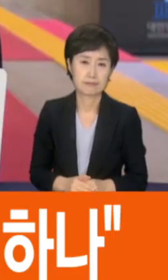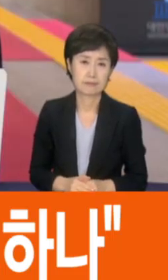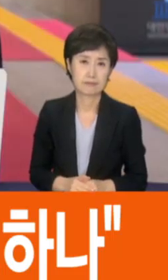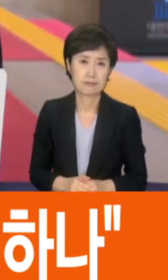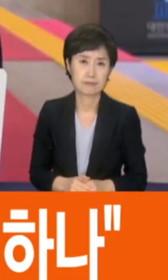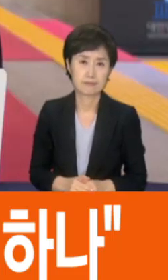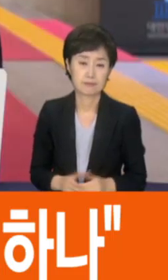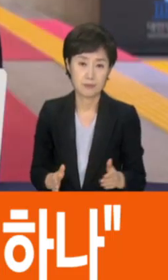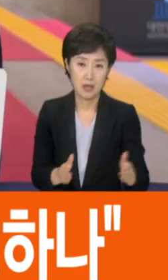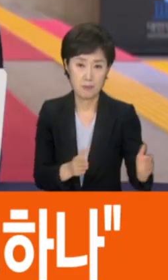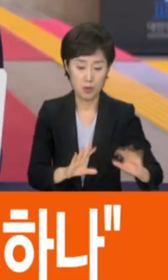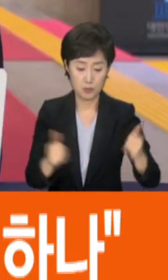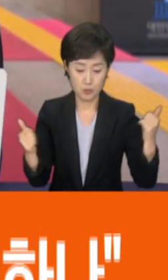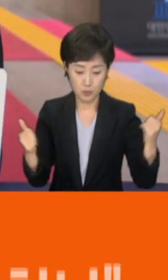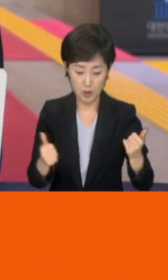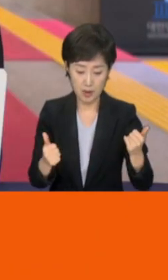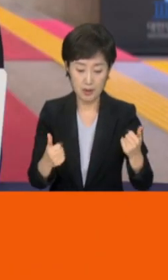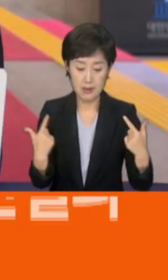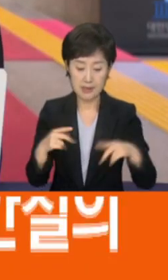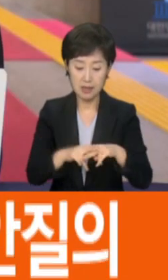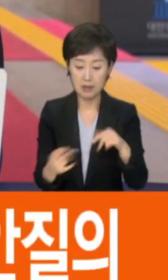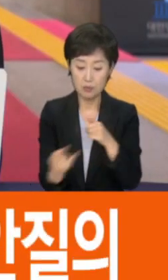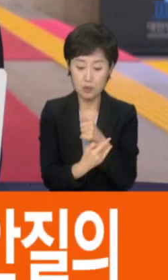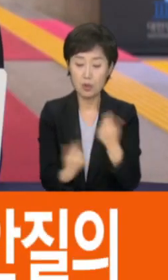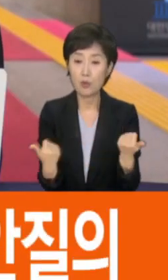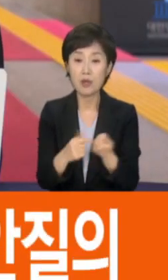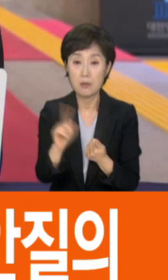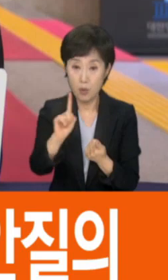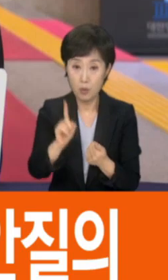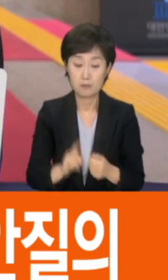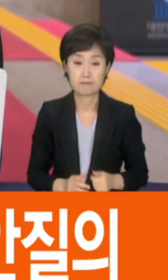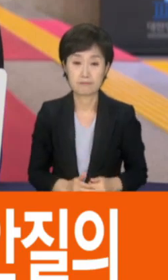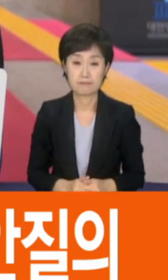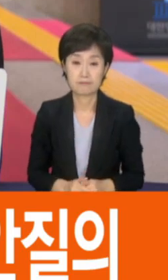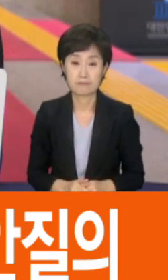자, 신 기자, 그리고 오늘 국회 상임위 소식 정리해 주시죠.